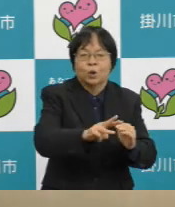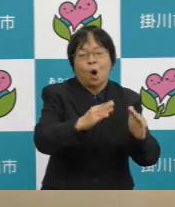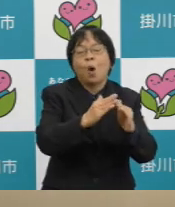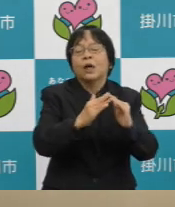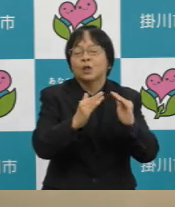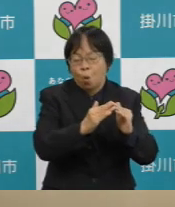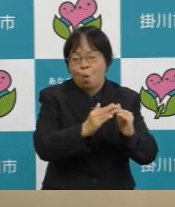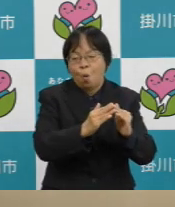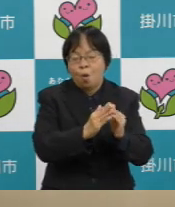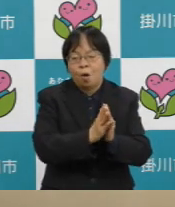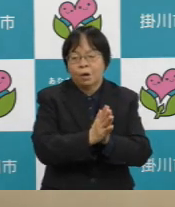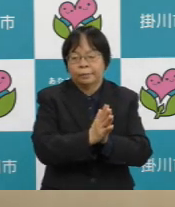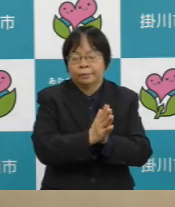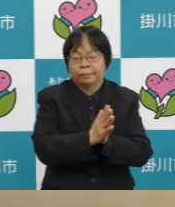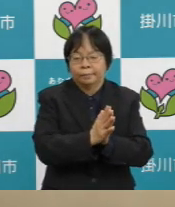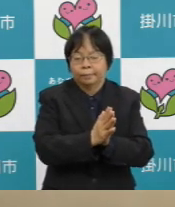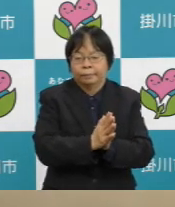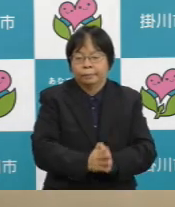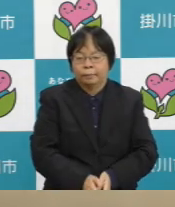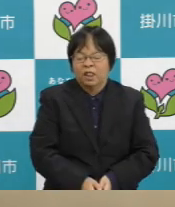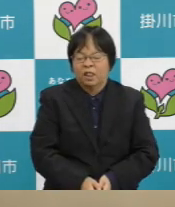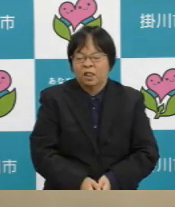と大変な